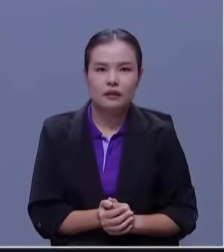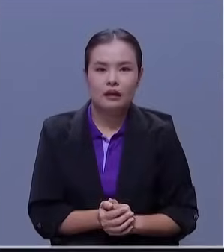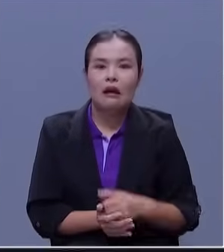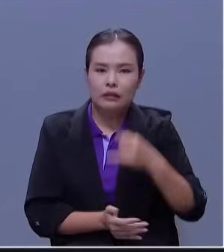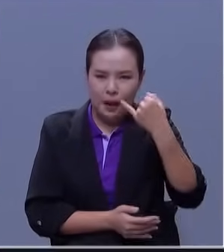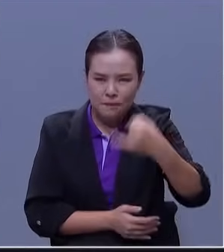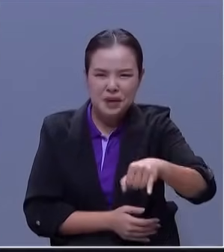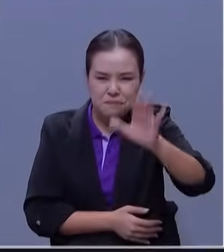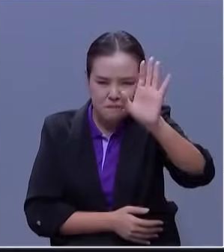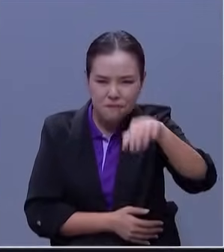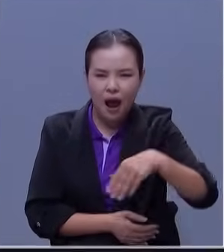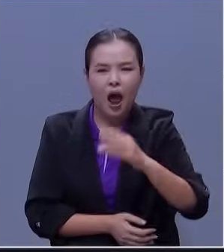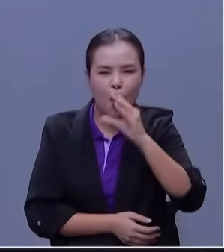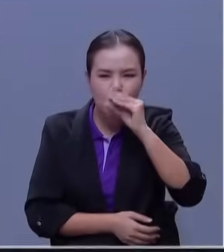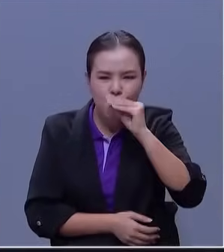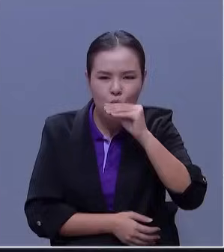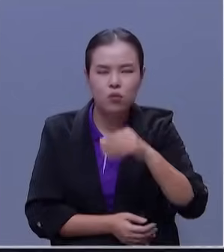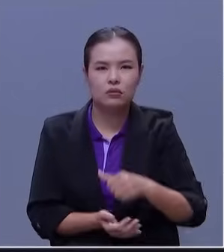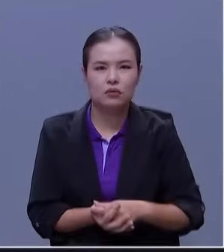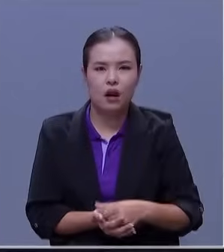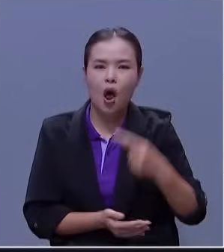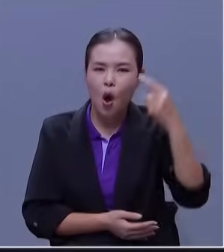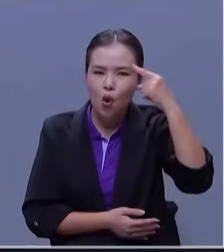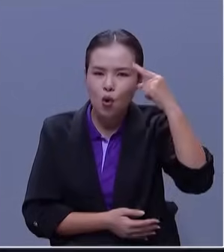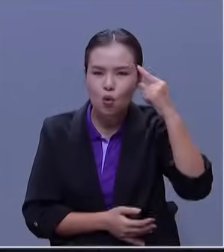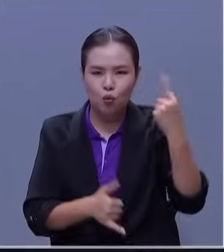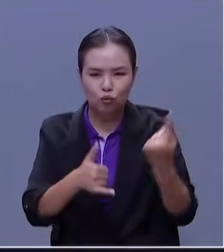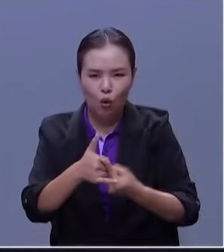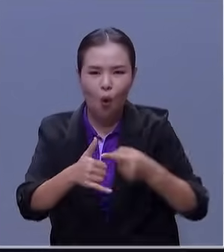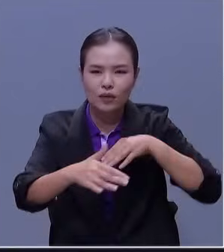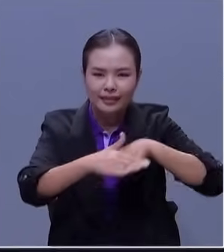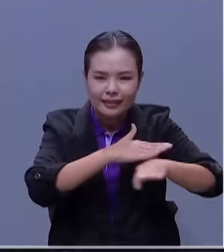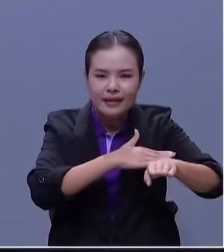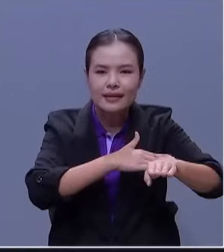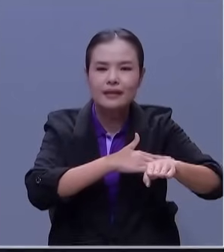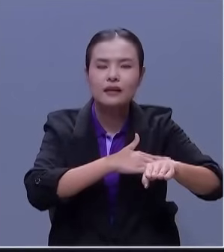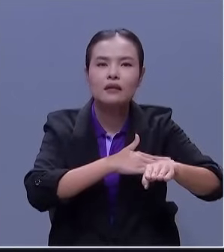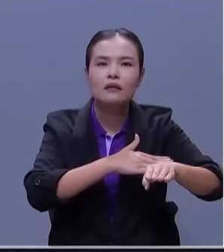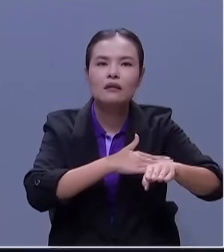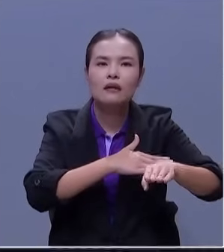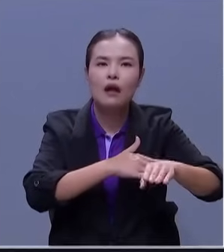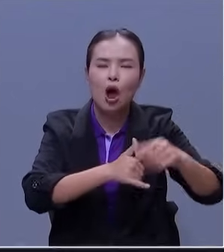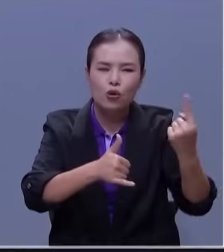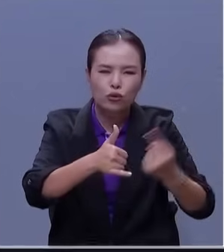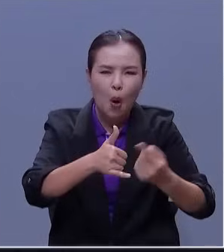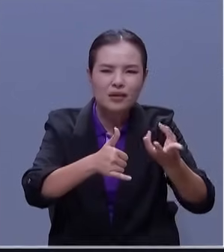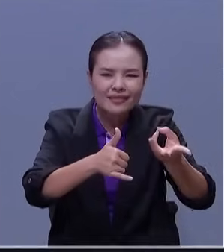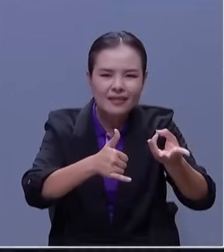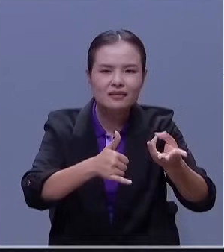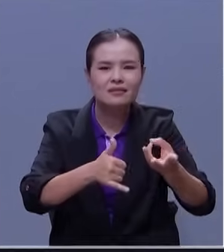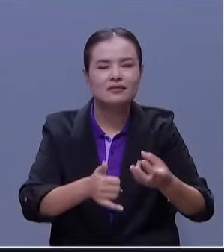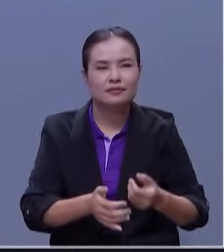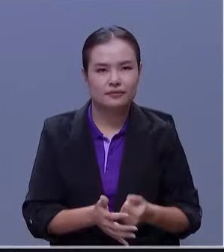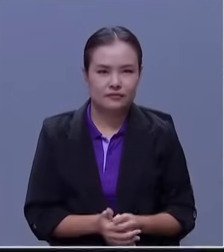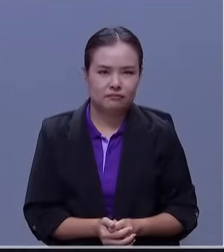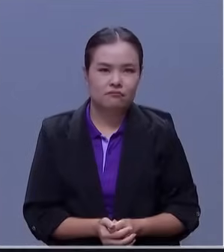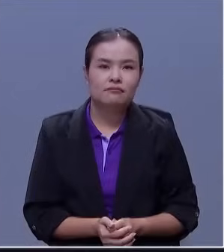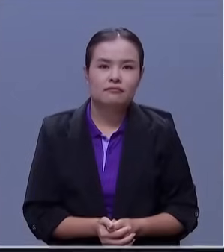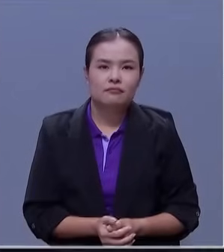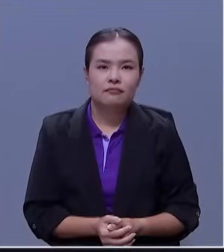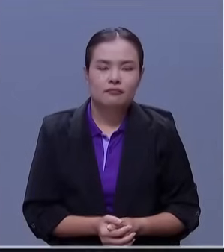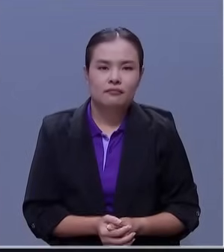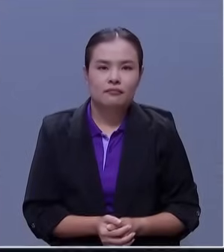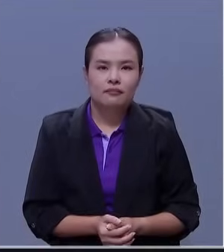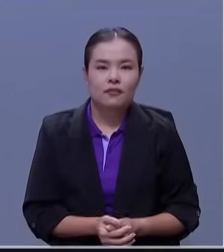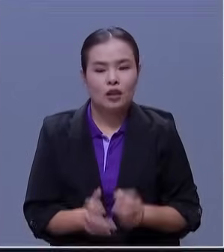าแฉเลยเพราะน้องก็รู้อยู่แล้วว่าโทษการหนีควบคุมมันไม่เท่าไหร ่ค่ะ ใช่ไหม คร ับส่